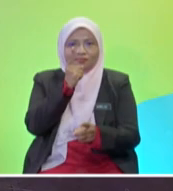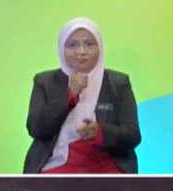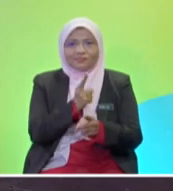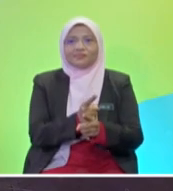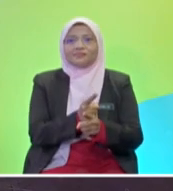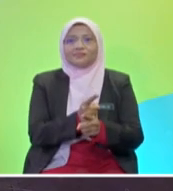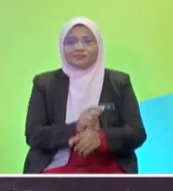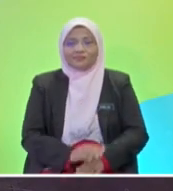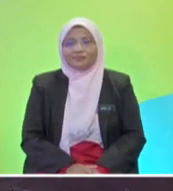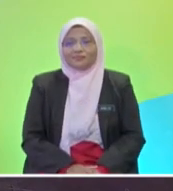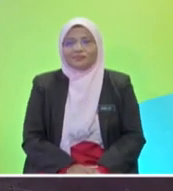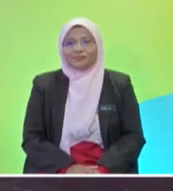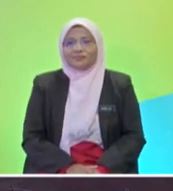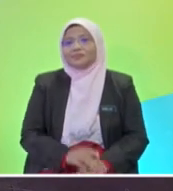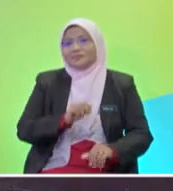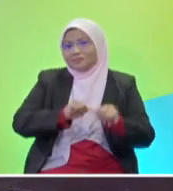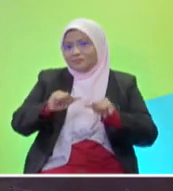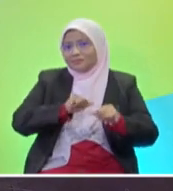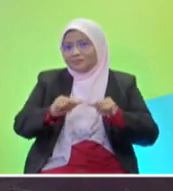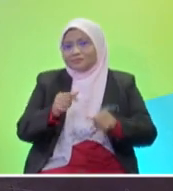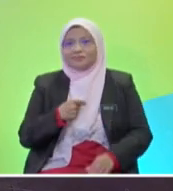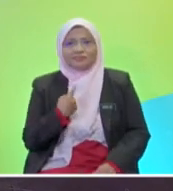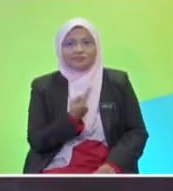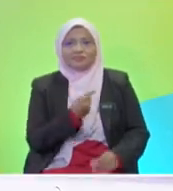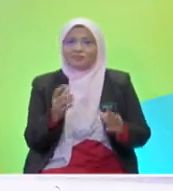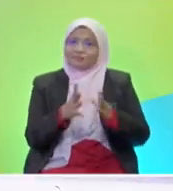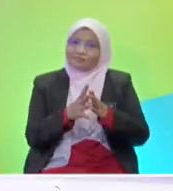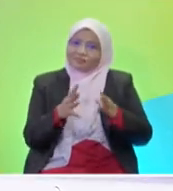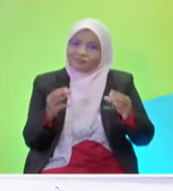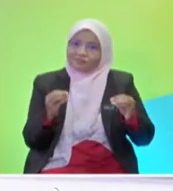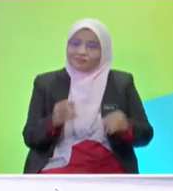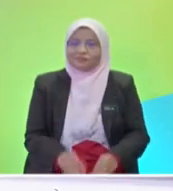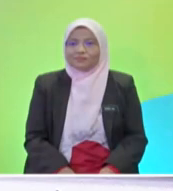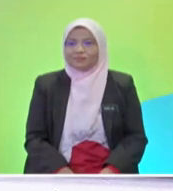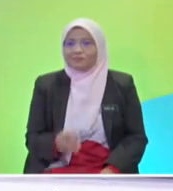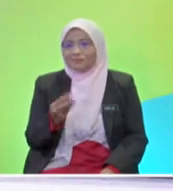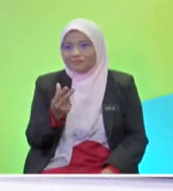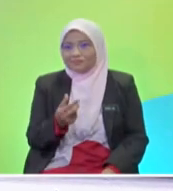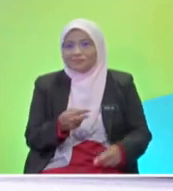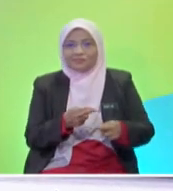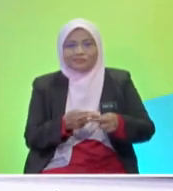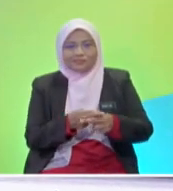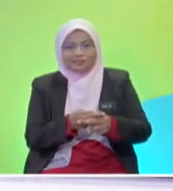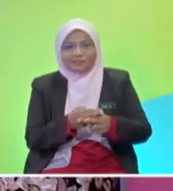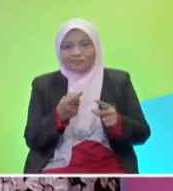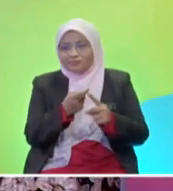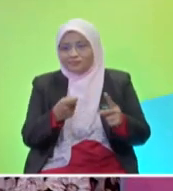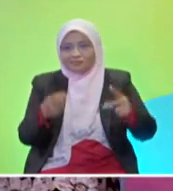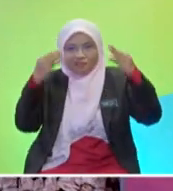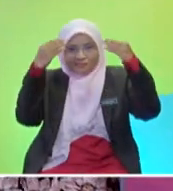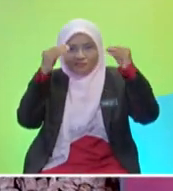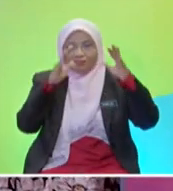sudah kita selesai jalankan cikgu dan kita sudah berada di penghujung kelas, sedikit rumusan daripada cikgu Azlinda. Silakan. Baiklah Mira dan